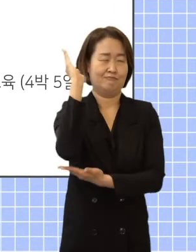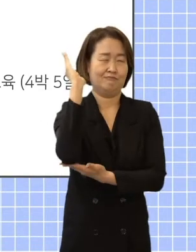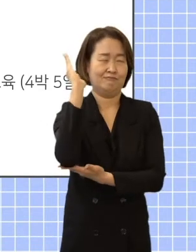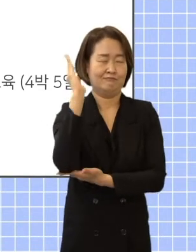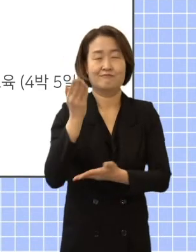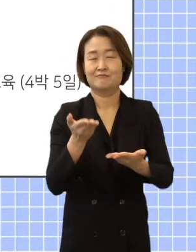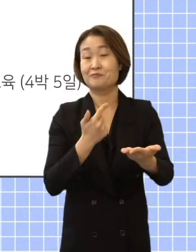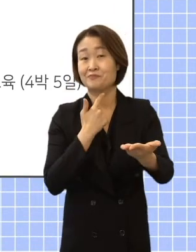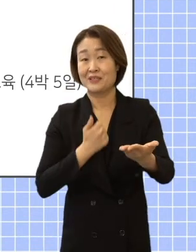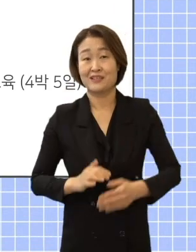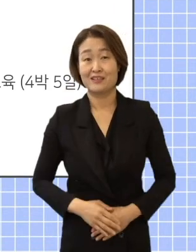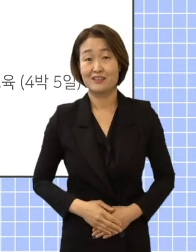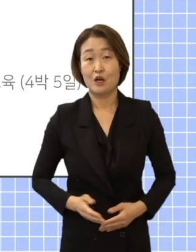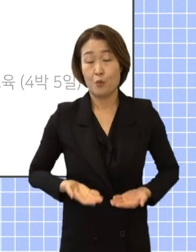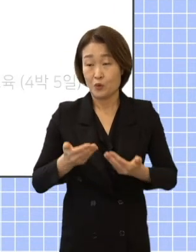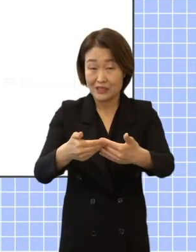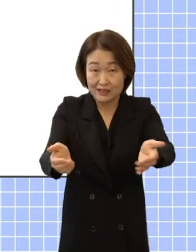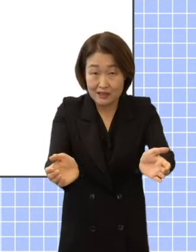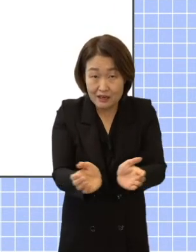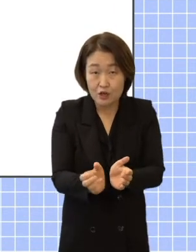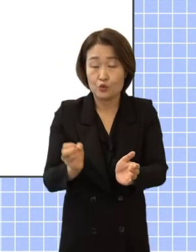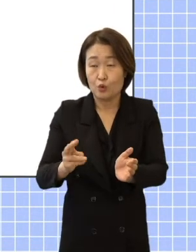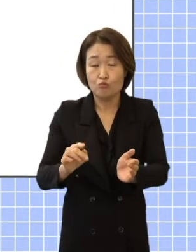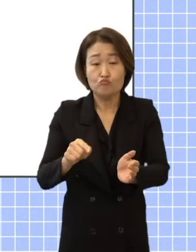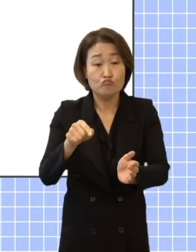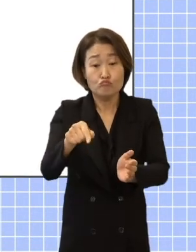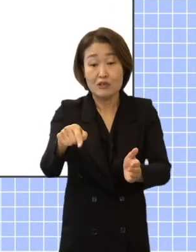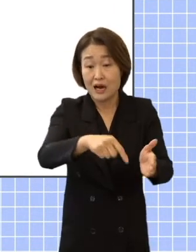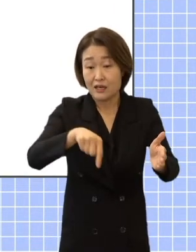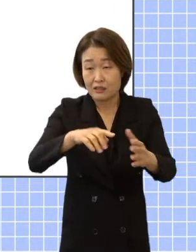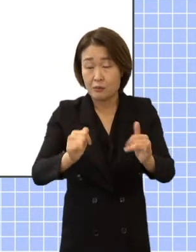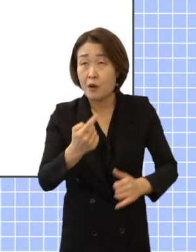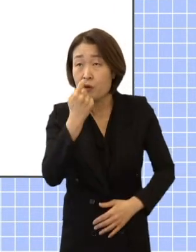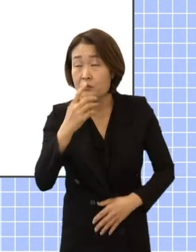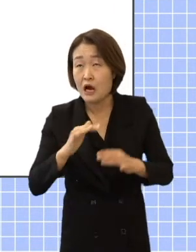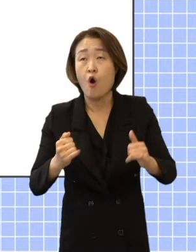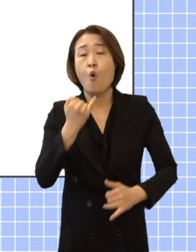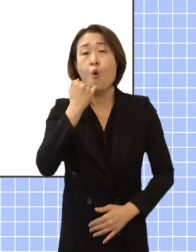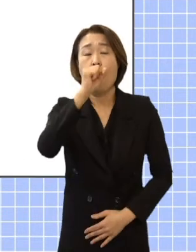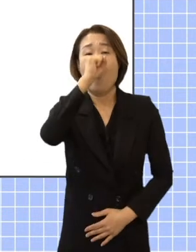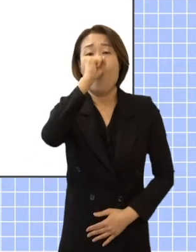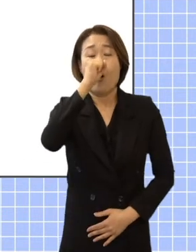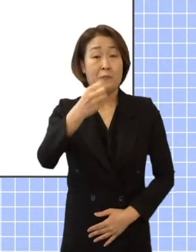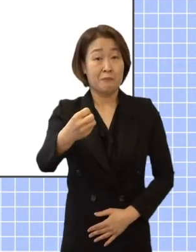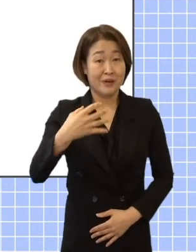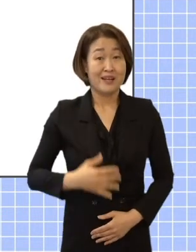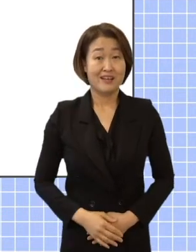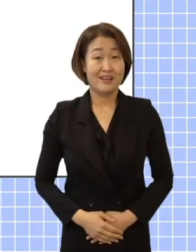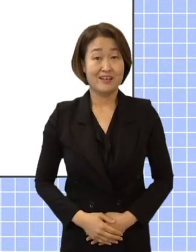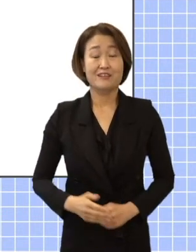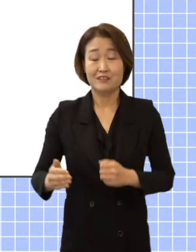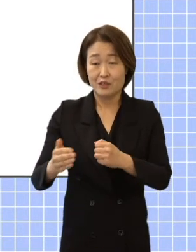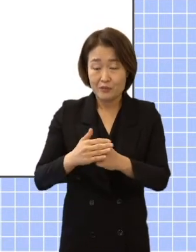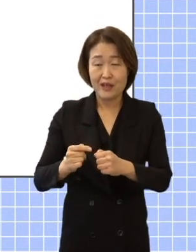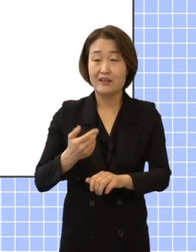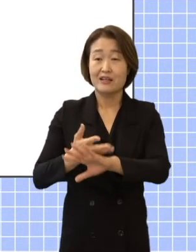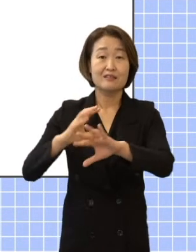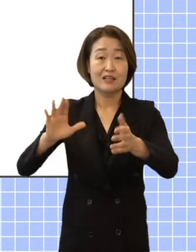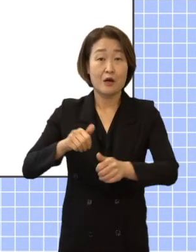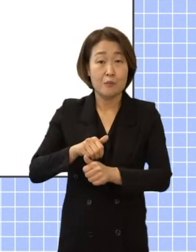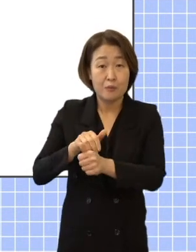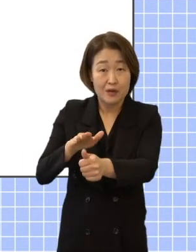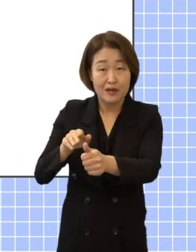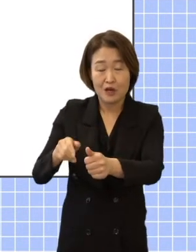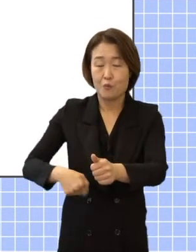강의를 진행하였습니다. 봉사단원, 현지 수강생들로부터 높은 만족도를 달성하여 정부 파견 장애인